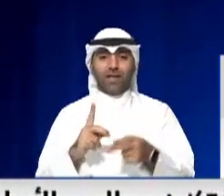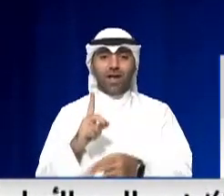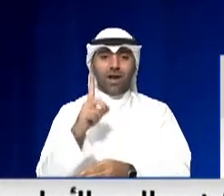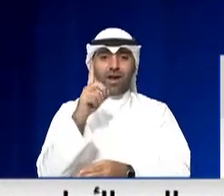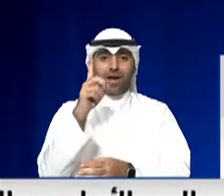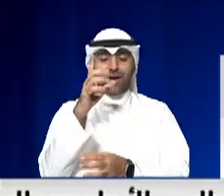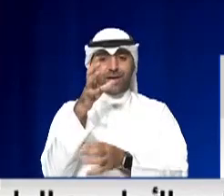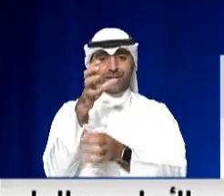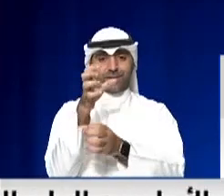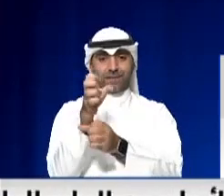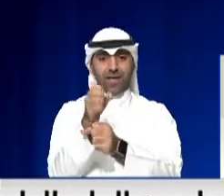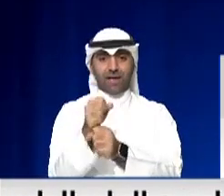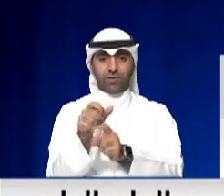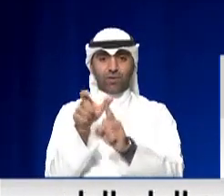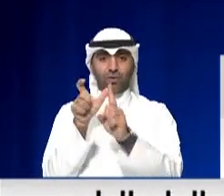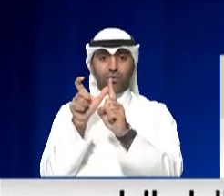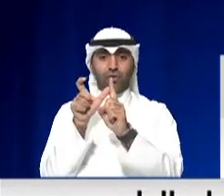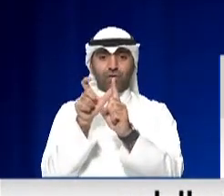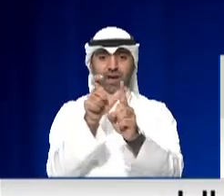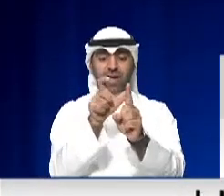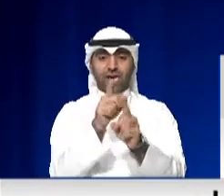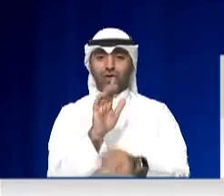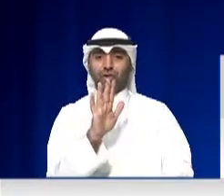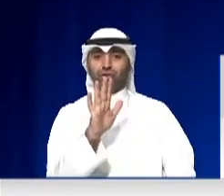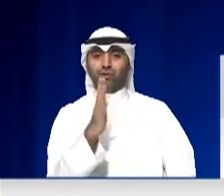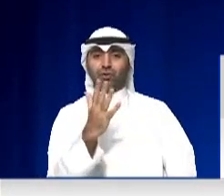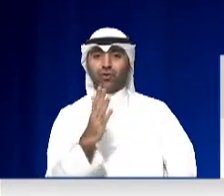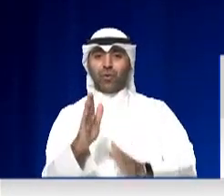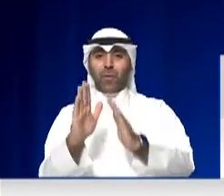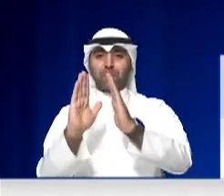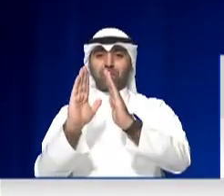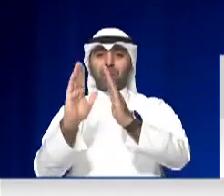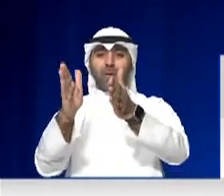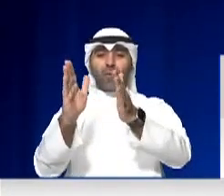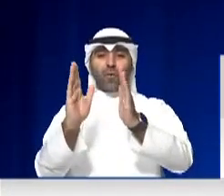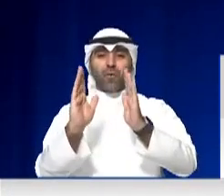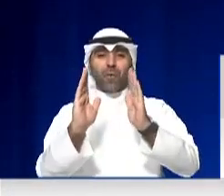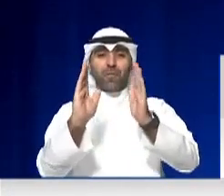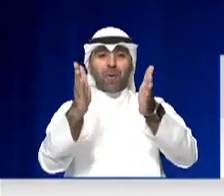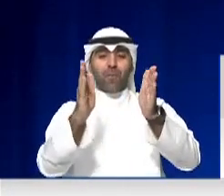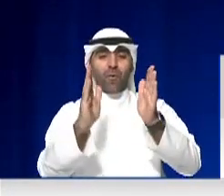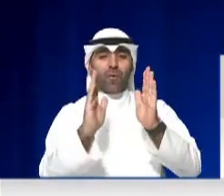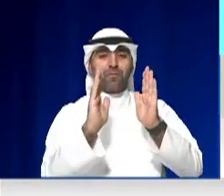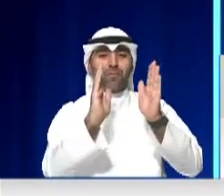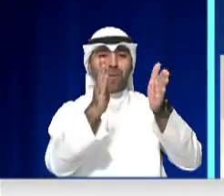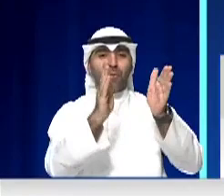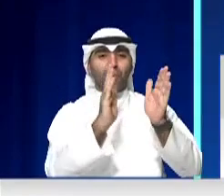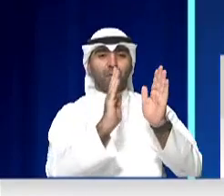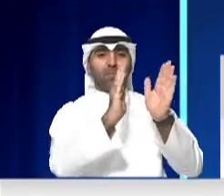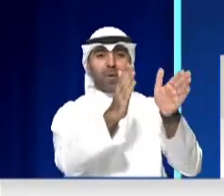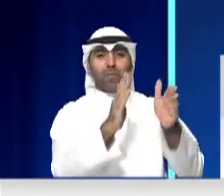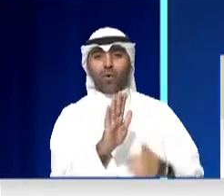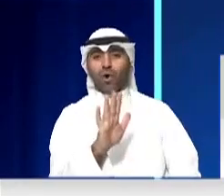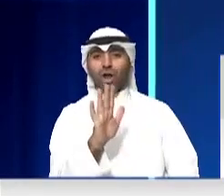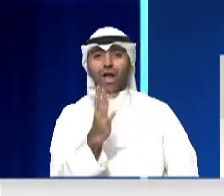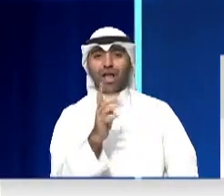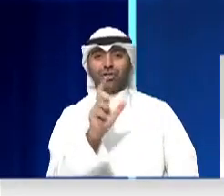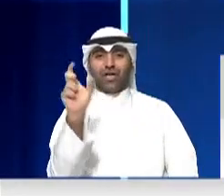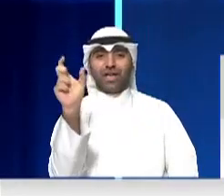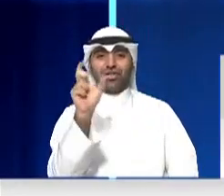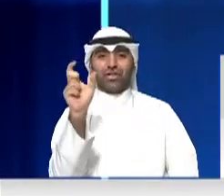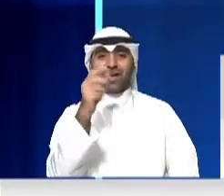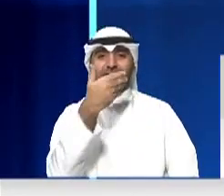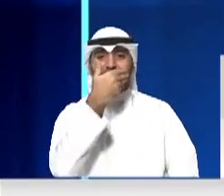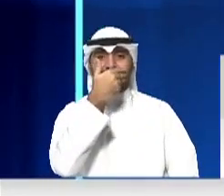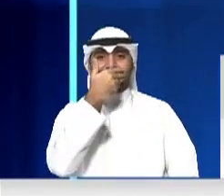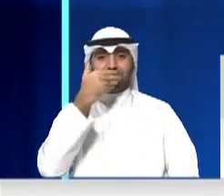ورعاه بعيد الفطر السعيد، وتمنياته لهم أن يكون عيدا ينعم الجميع فيه بوافر